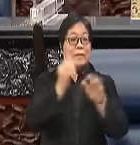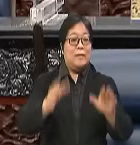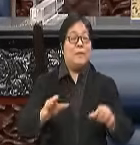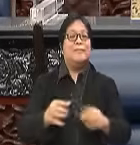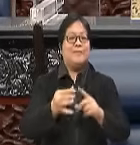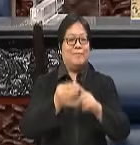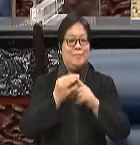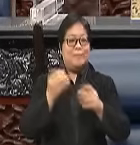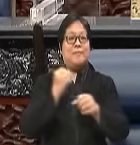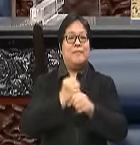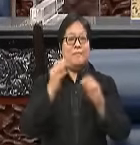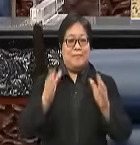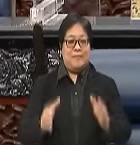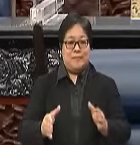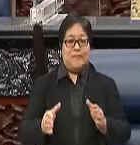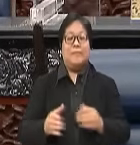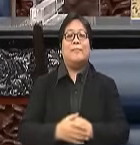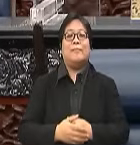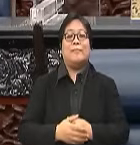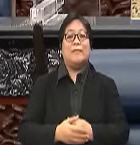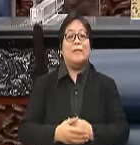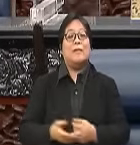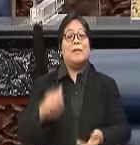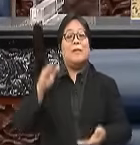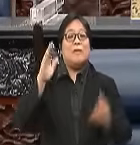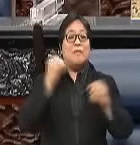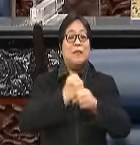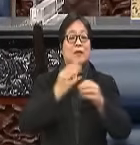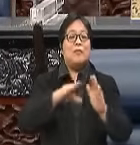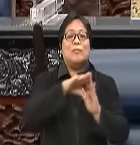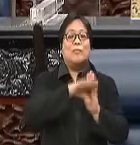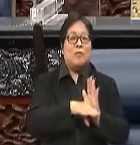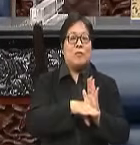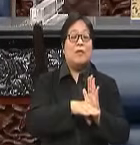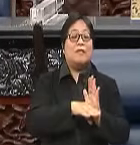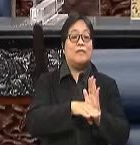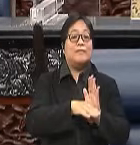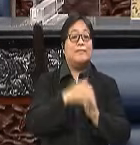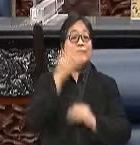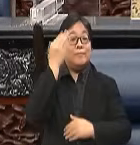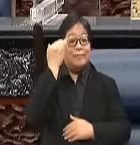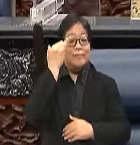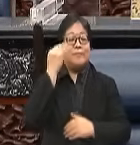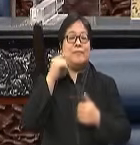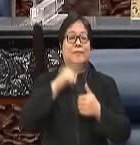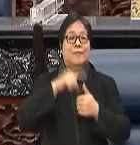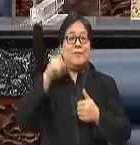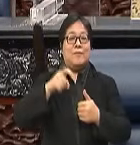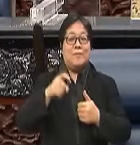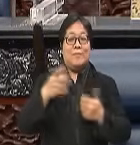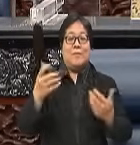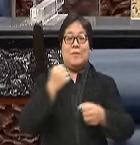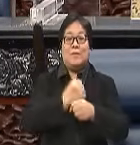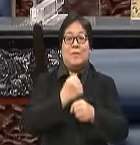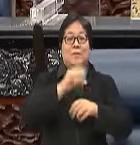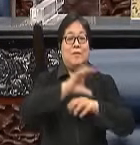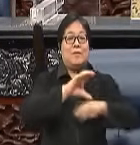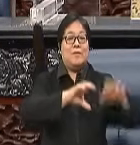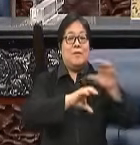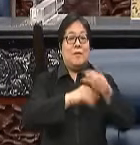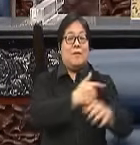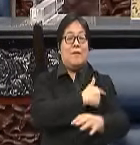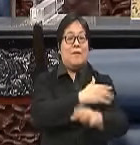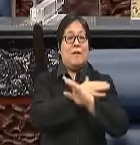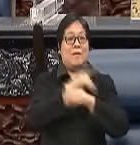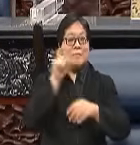utamanya pekerja amat akibat kekurangan tenaga Keja disebabkan oleh pertamanya kepulauan to bekerja binaan dapat